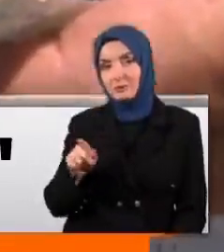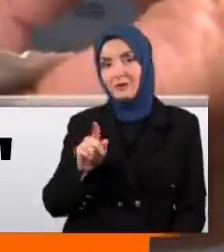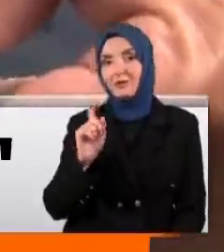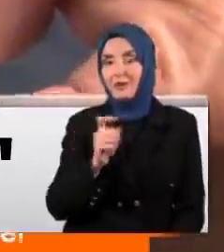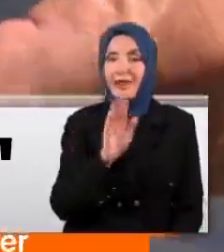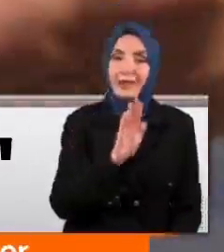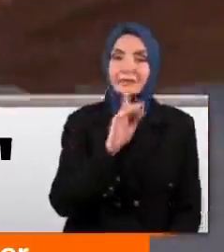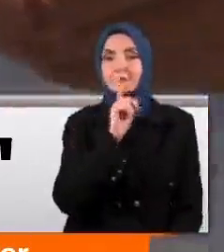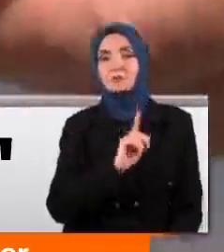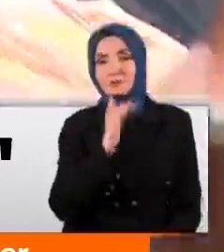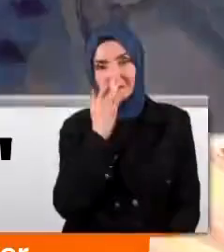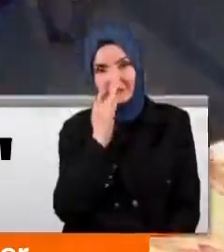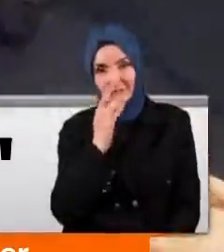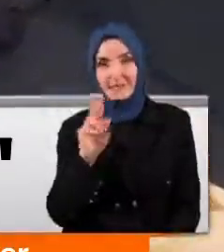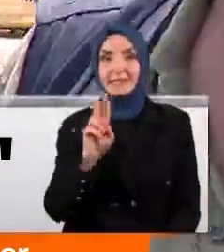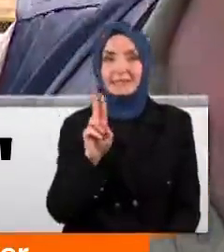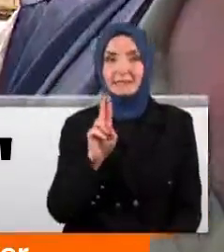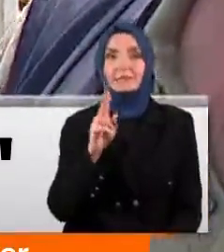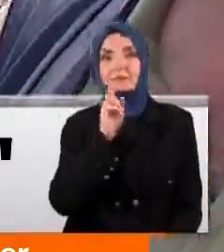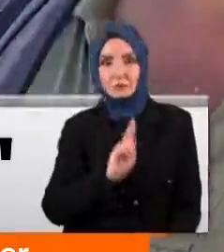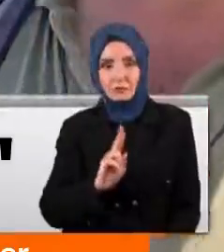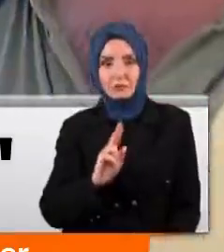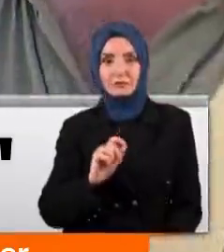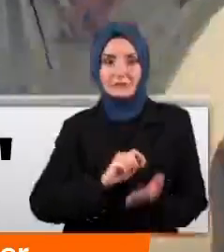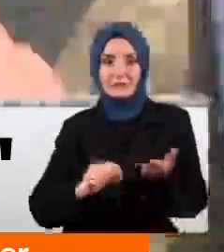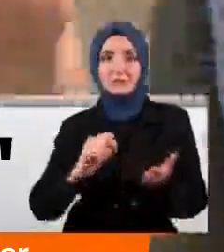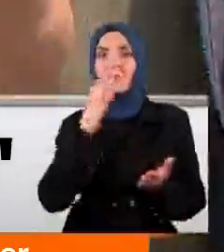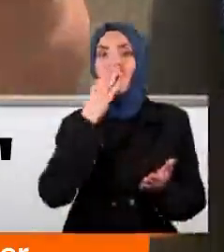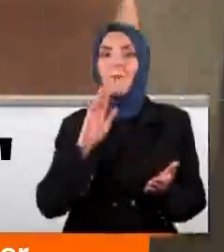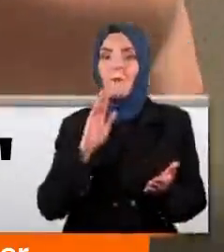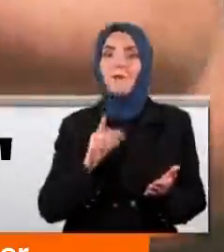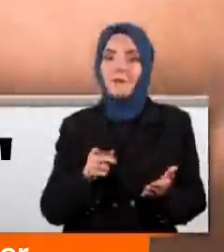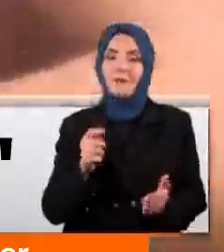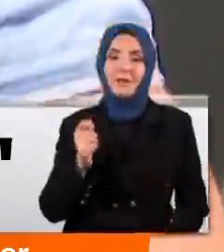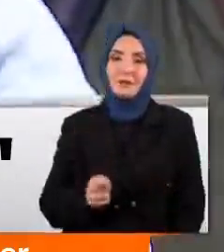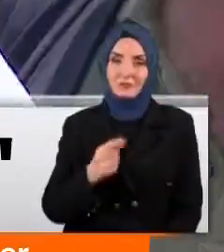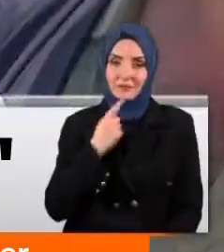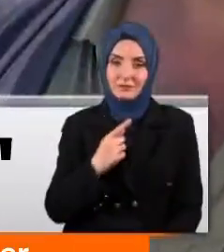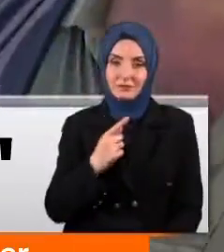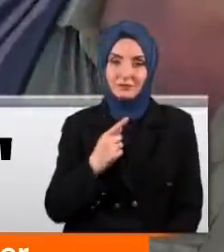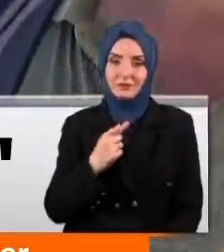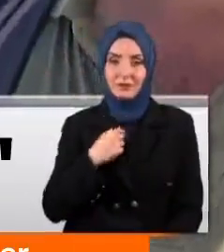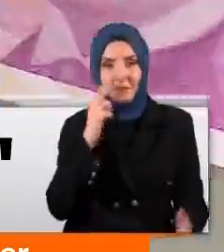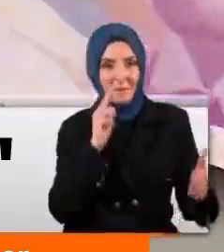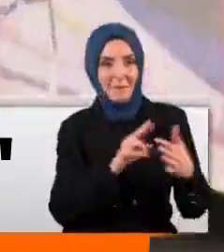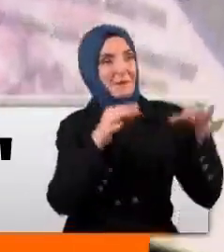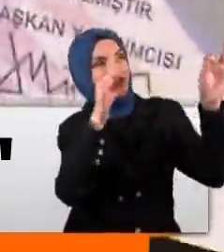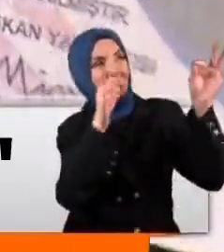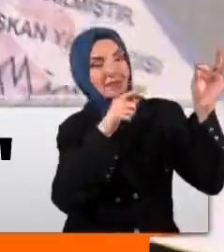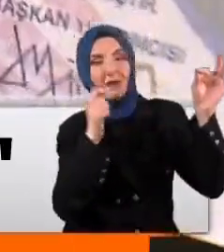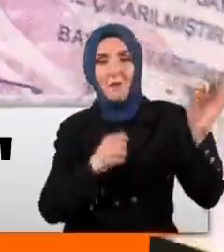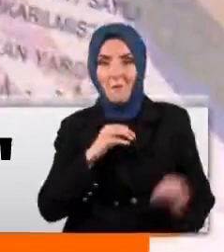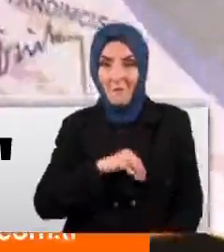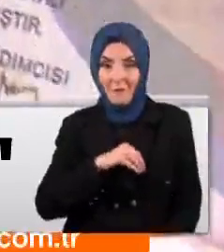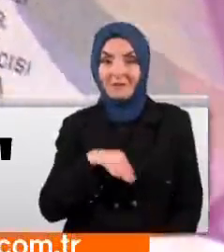lira çizilmedi, 200 lira da çizilmedi. Ben normalde şöyle baktığım zaman gerçek zannediyordum. Demek ki bunları denemek lazım. Atatürk portresi